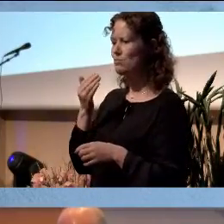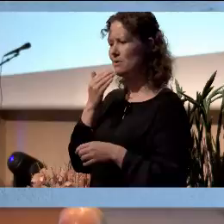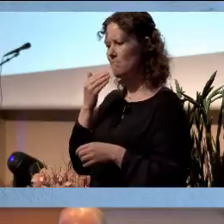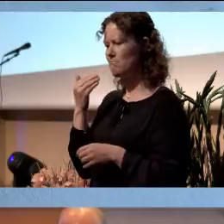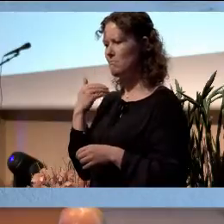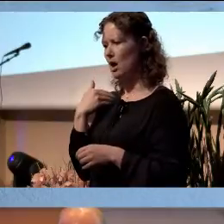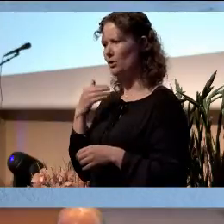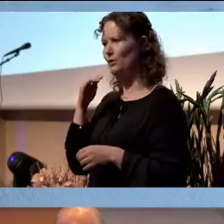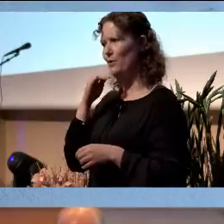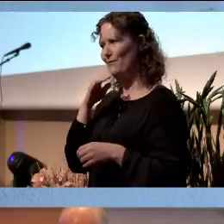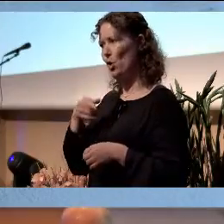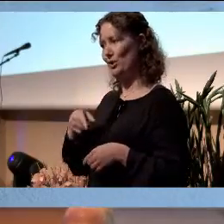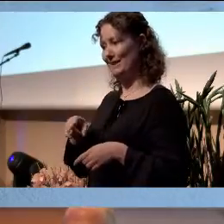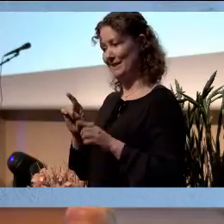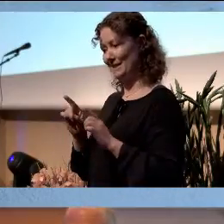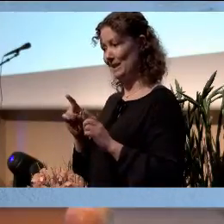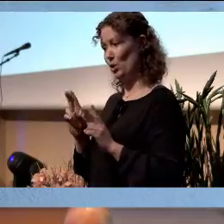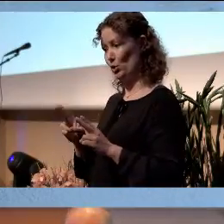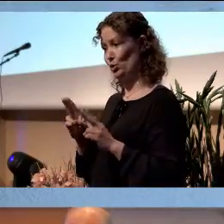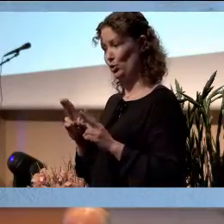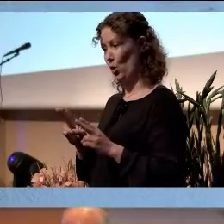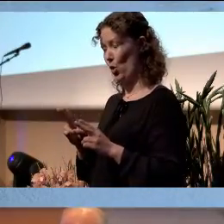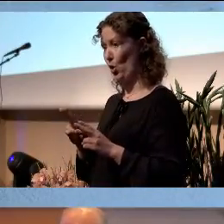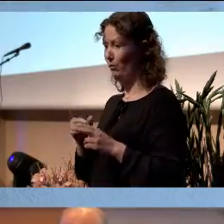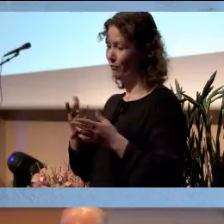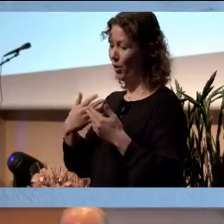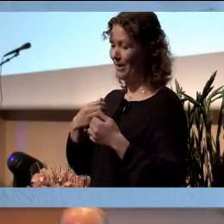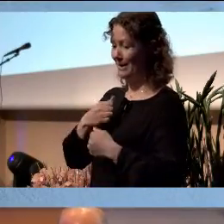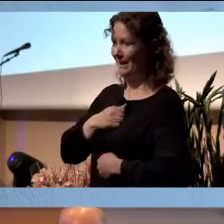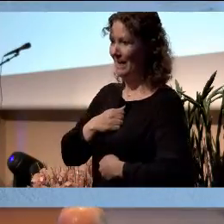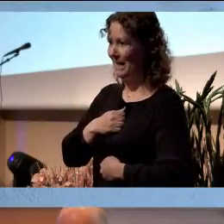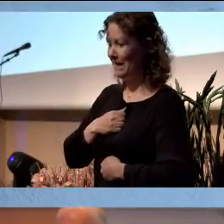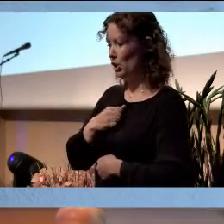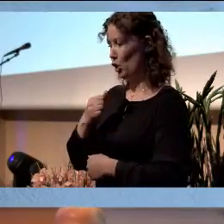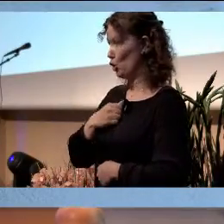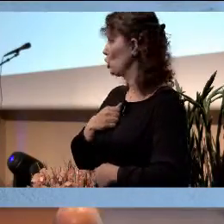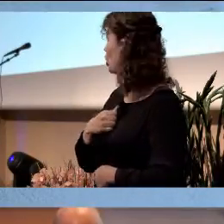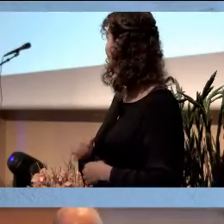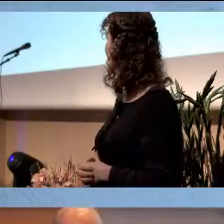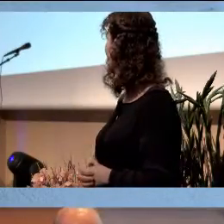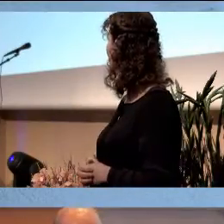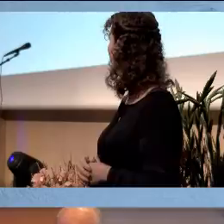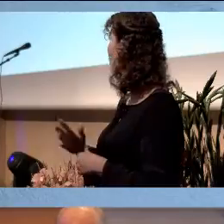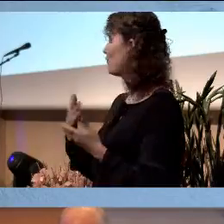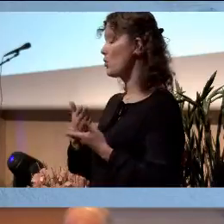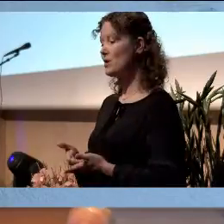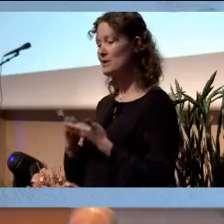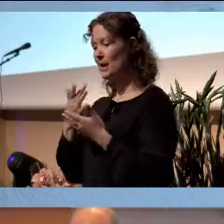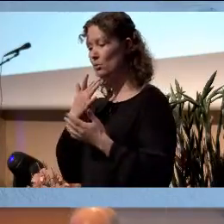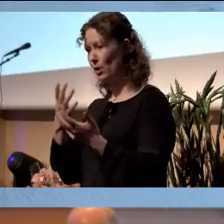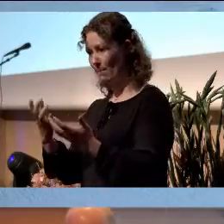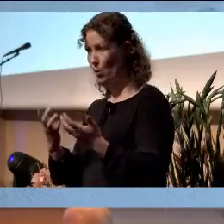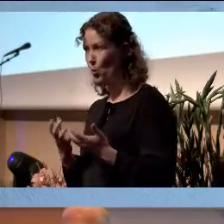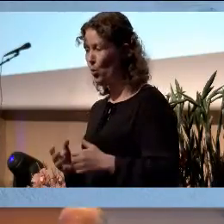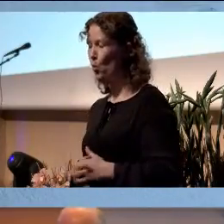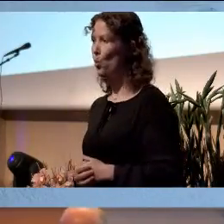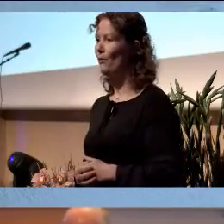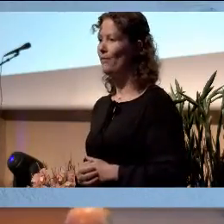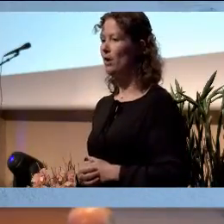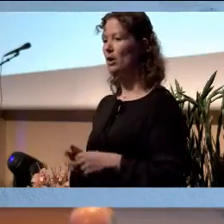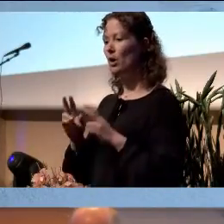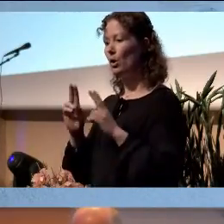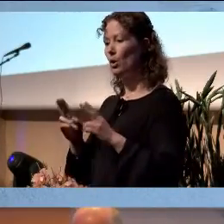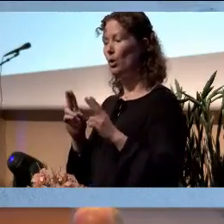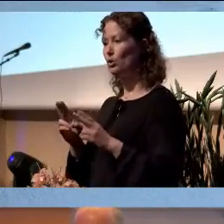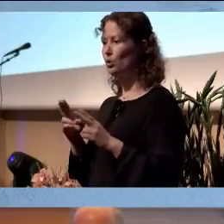folkeskikk til og med. Føle tillit og trygghet. Få hjelp når behovet der. Og ikke